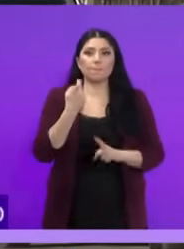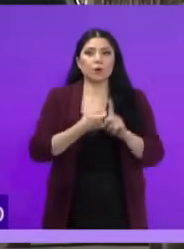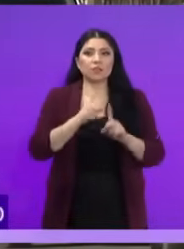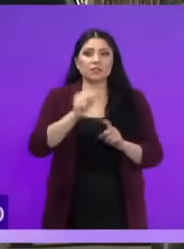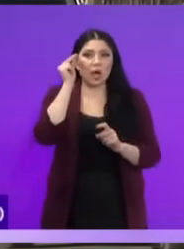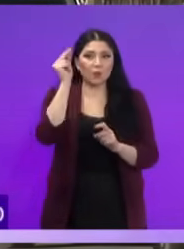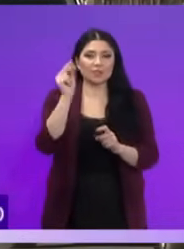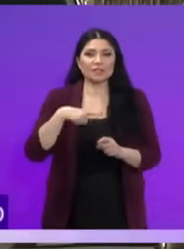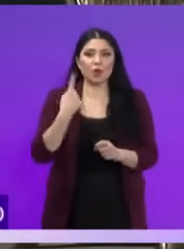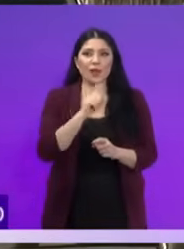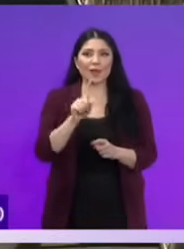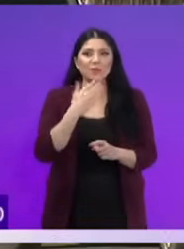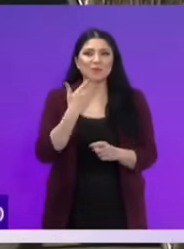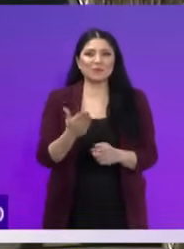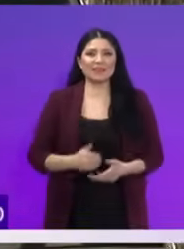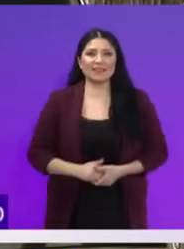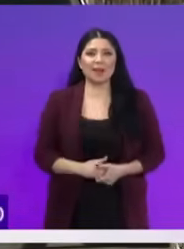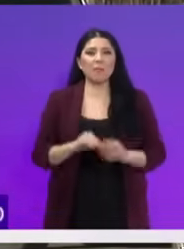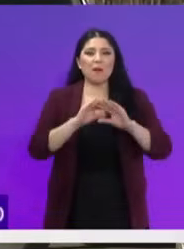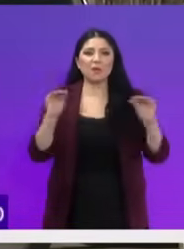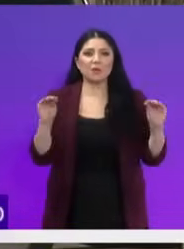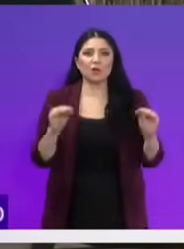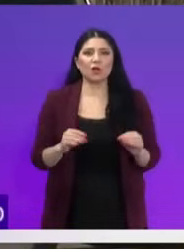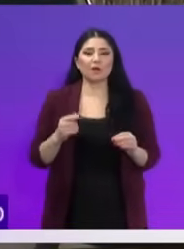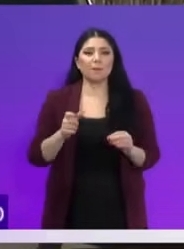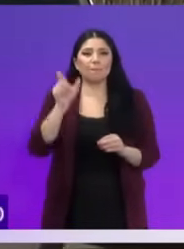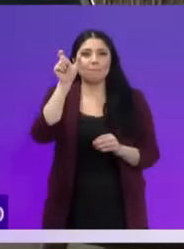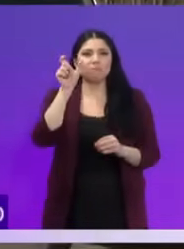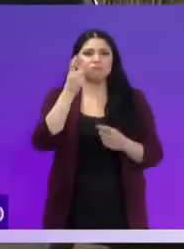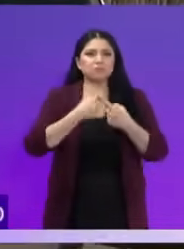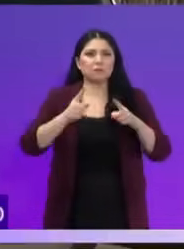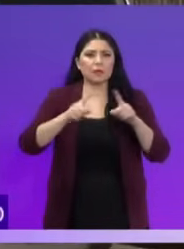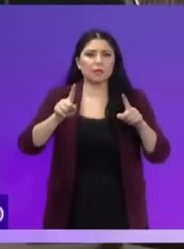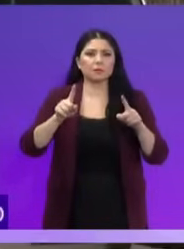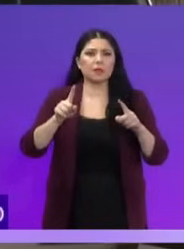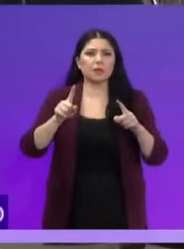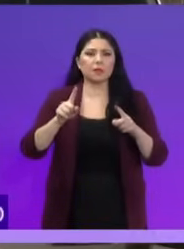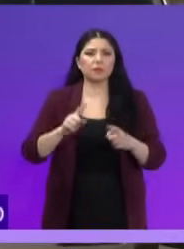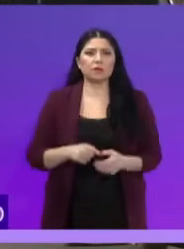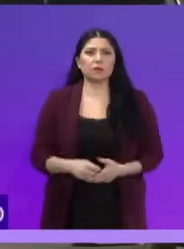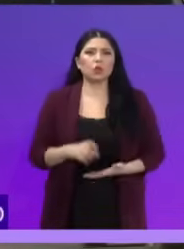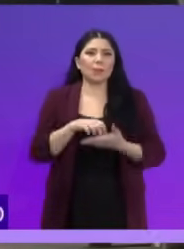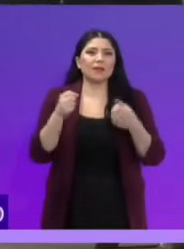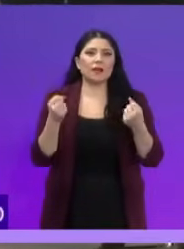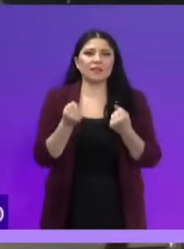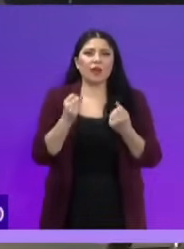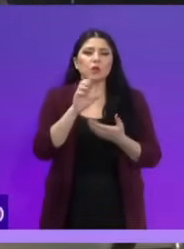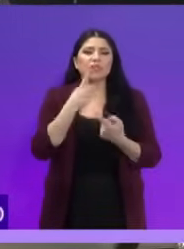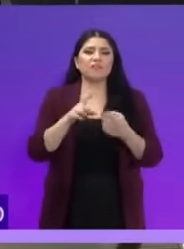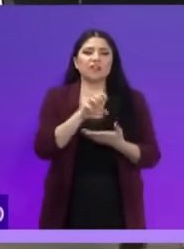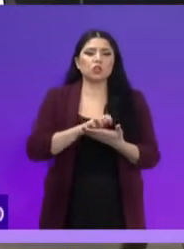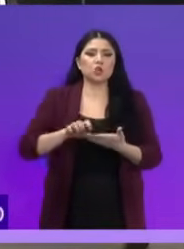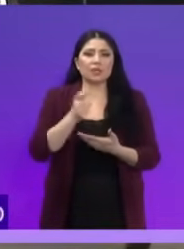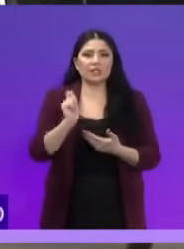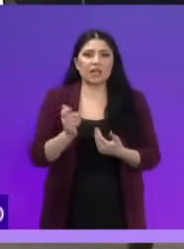o nemulțumire a mai multor fermieri din diferite brețle, din diferite zone ale țării,